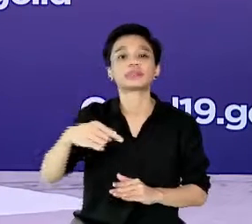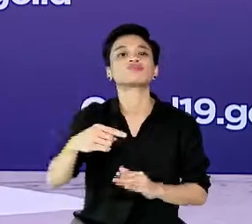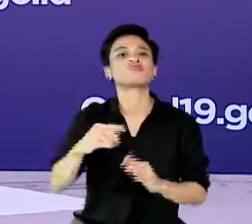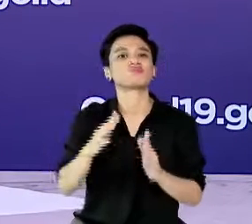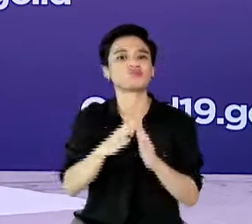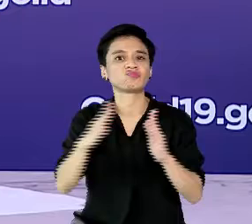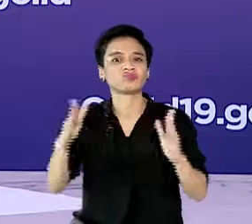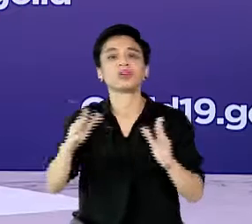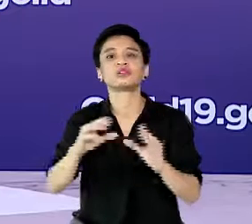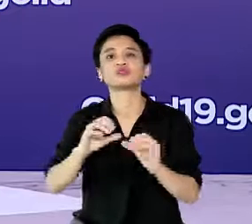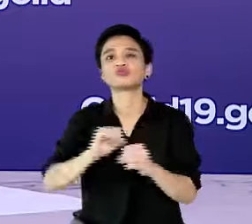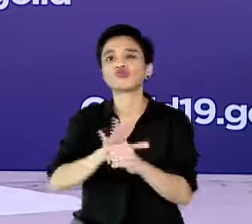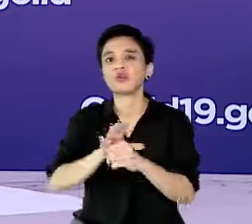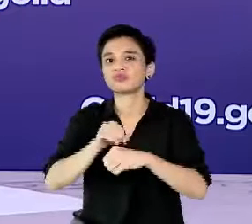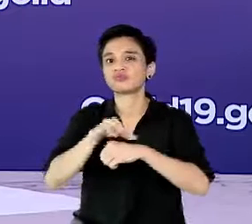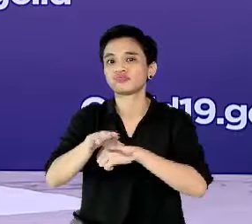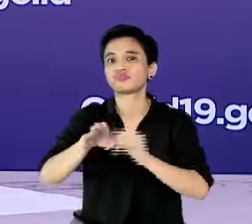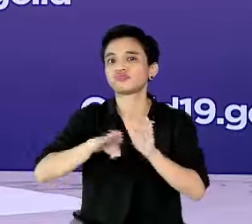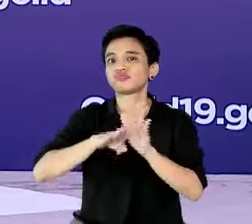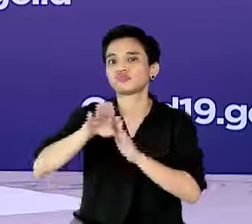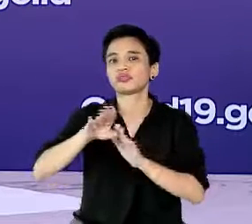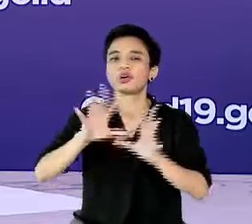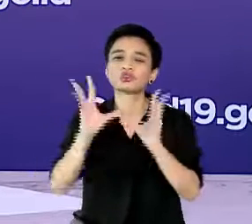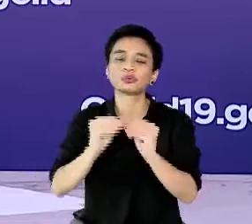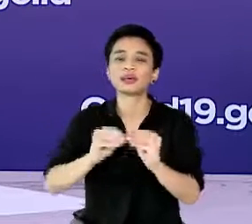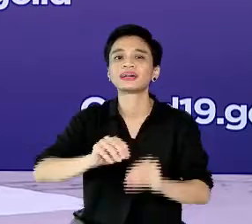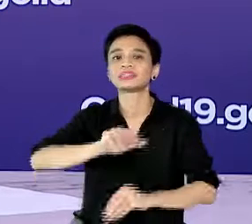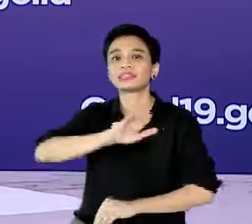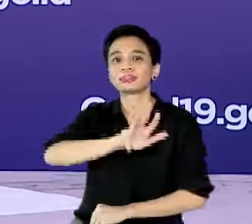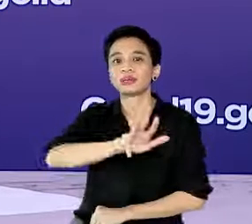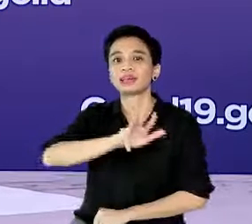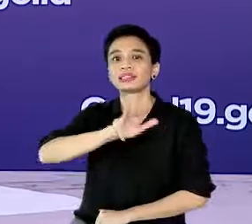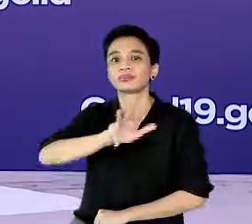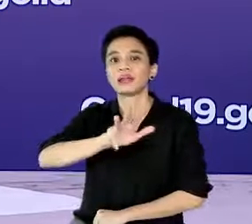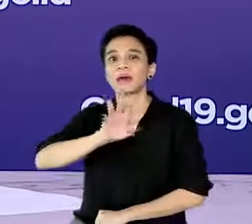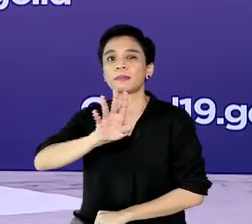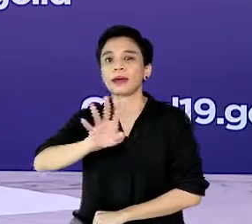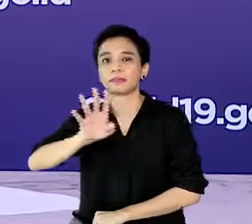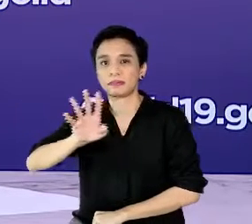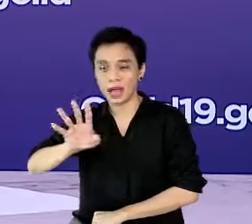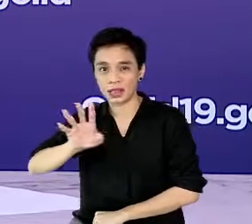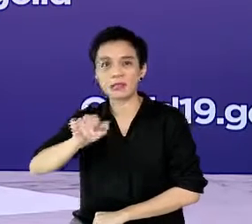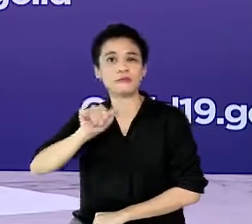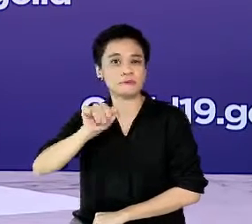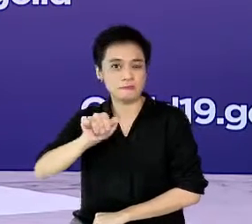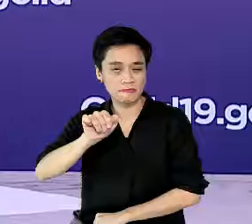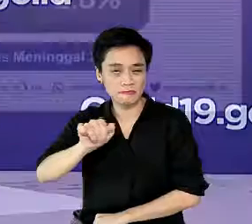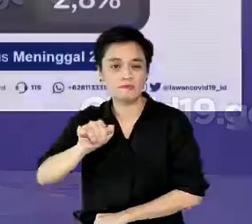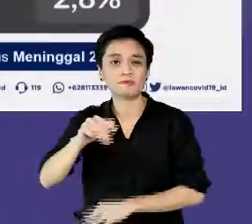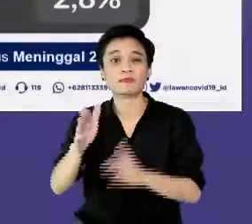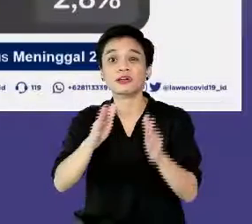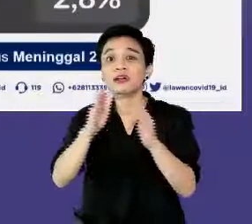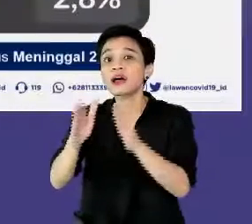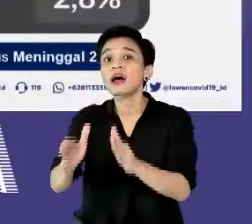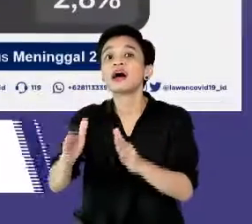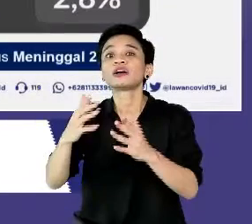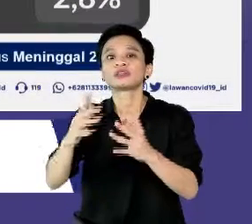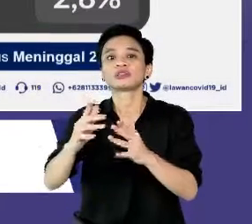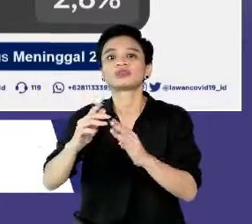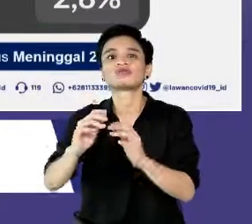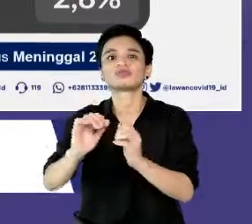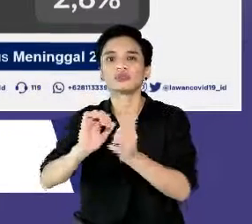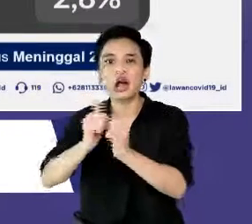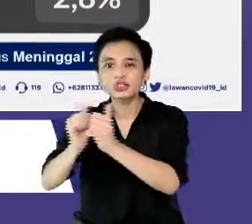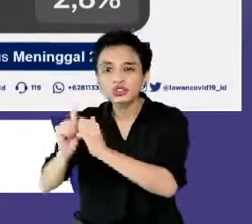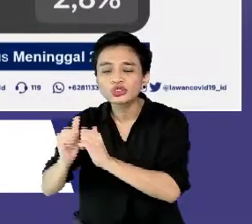terjadi penambahan kasus positif sebanyak 9944 dan jumlah kasus aktif mencapai